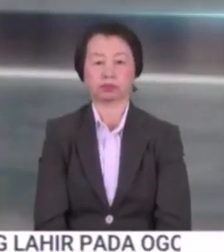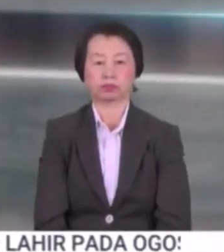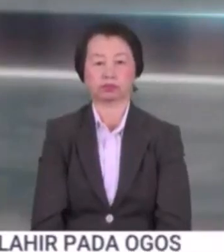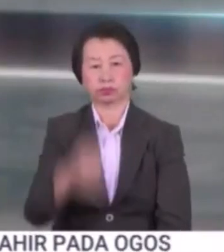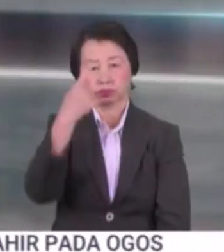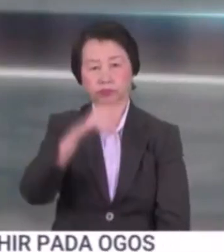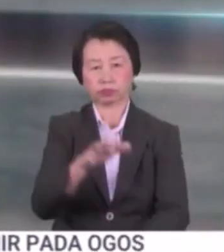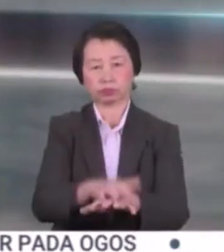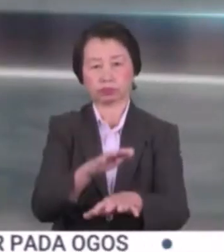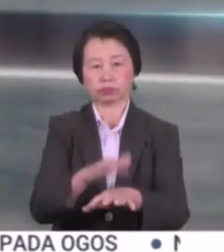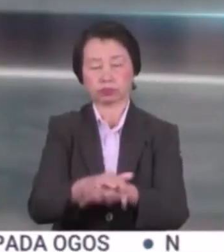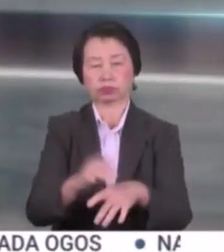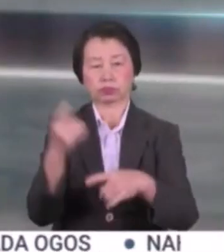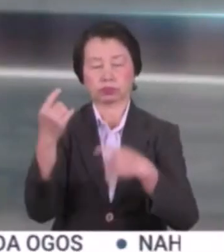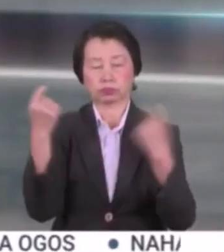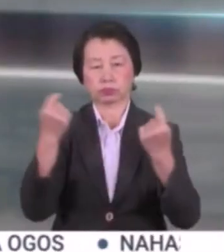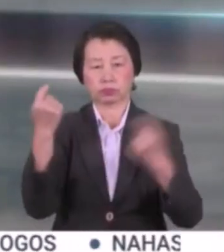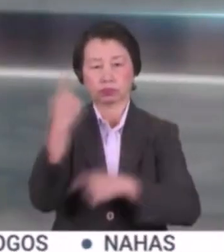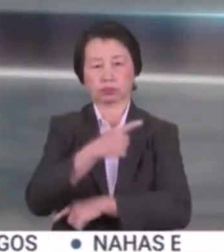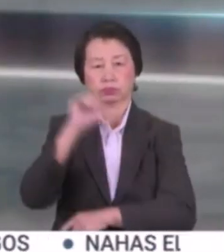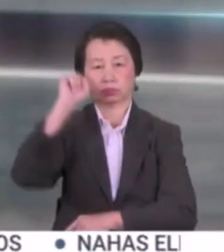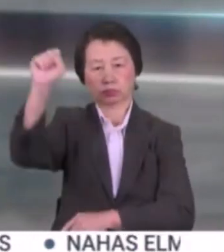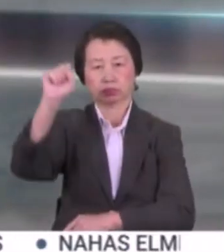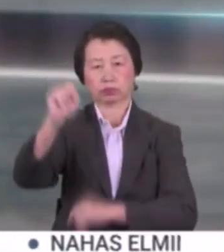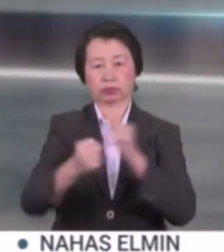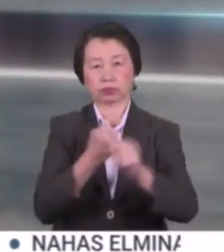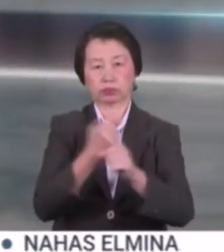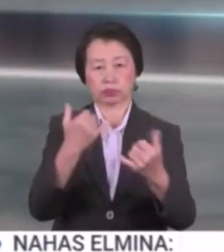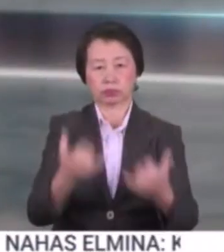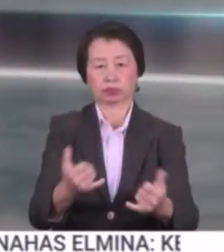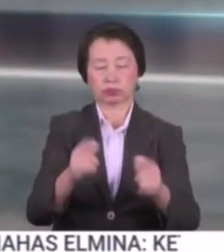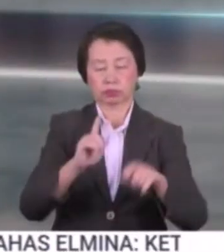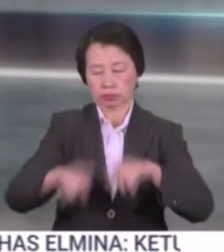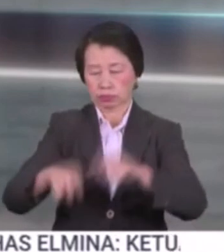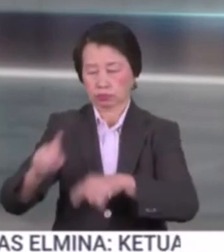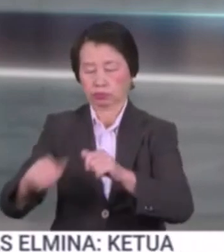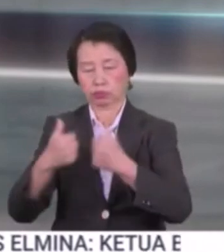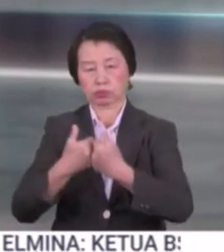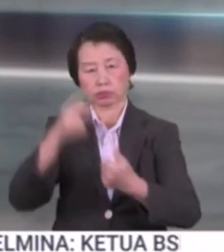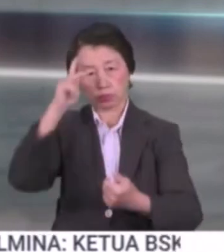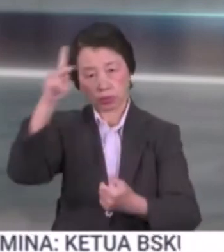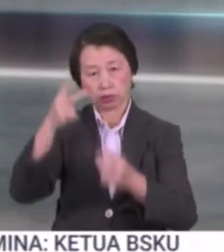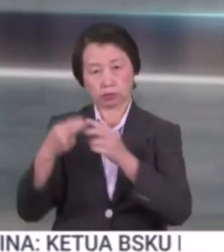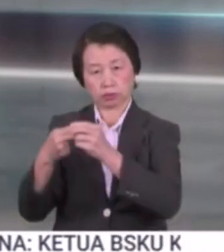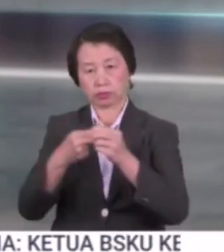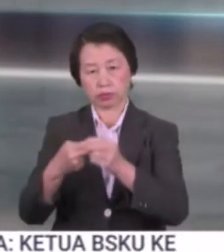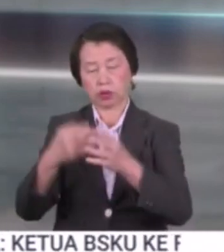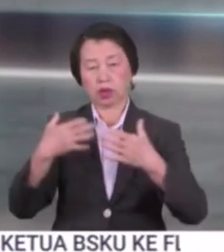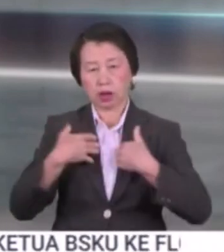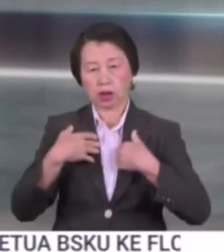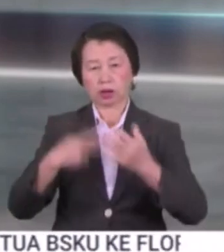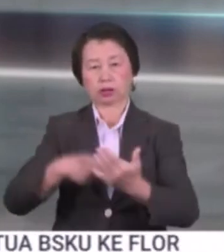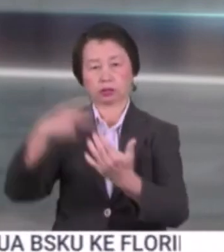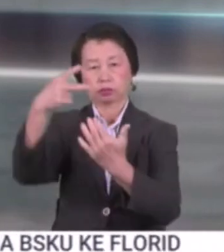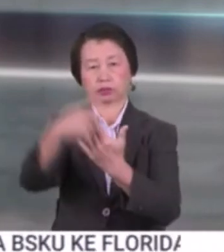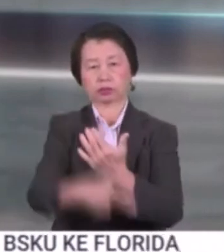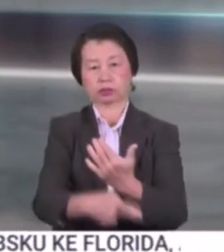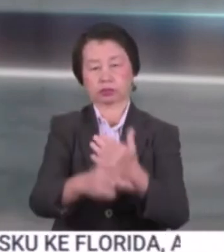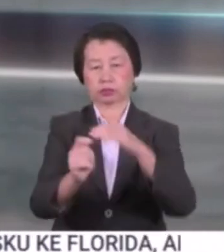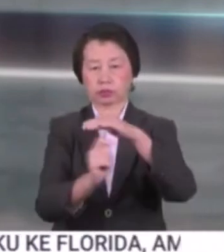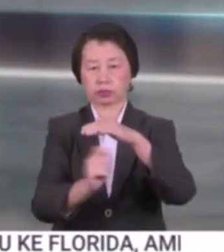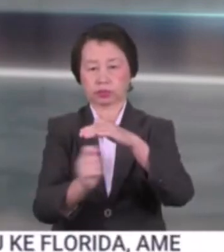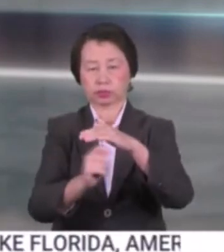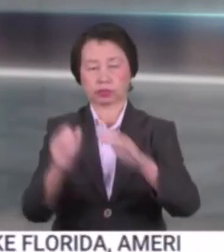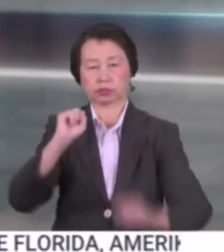Bagi menyemarakkan lagi sambutan Bulan Kebangsaan tahun ini, pelbagai agensi di Kelantan bersatu padu mengadakan program